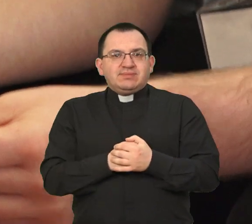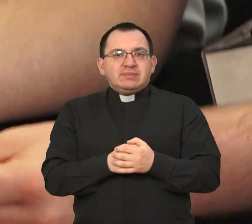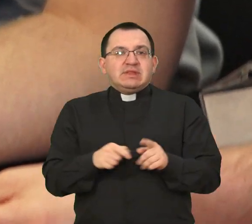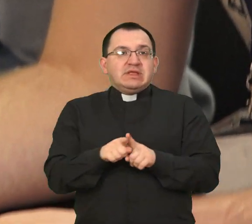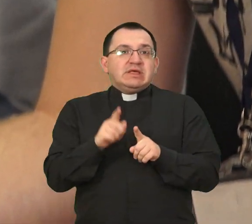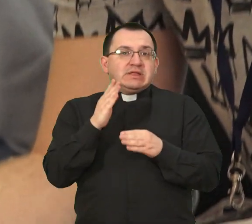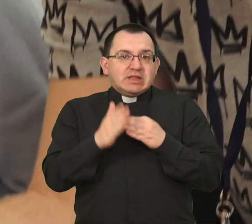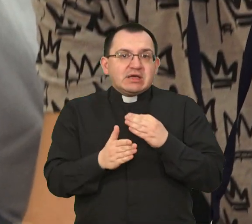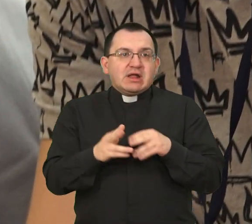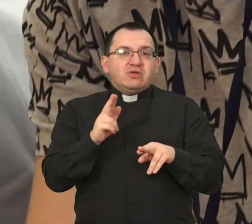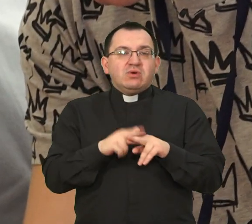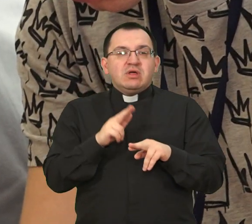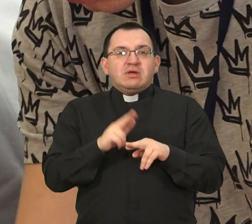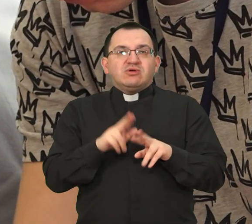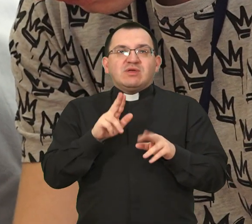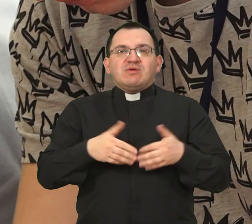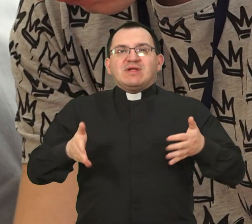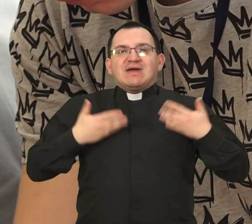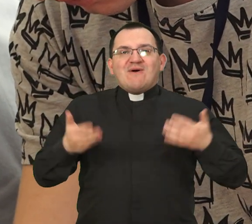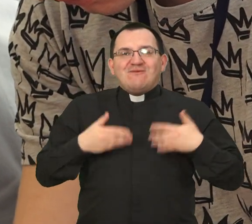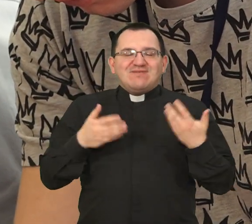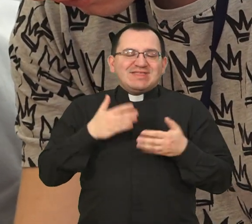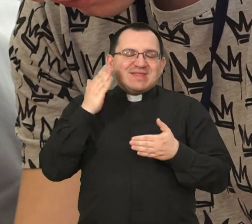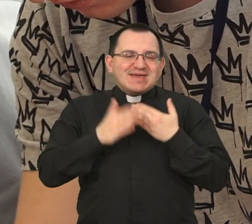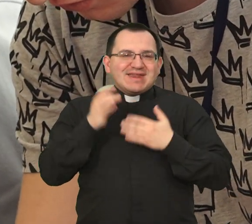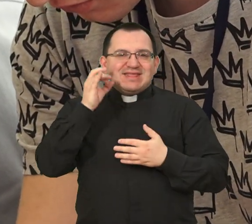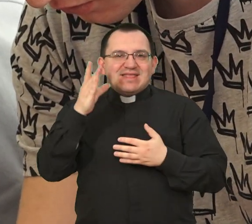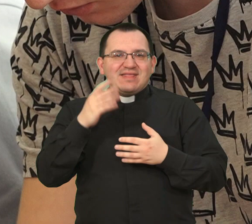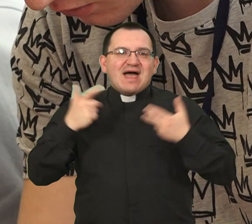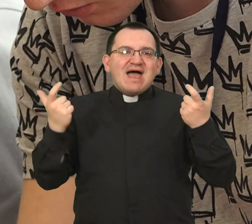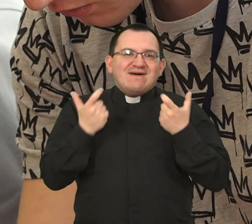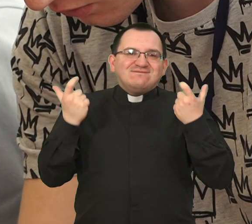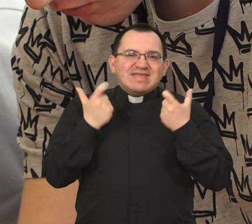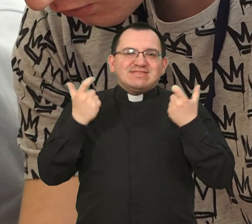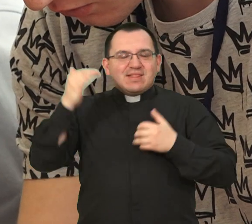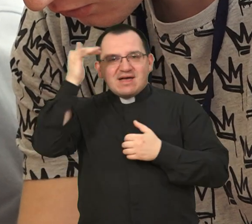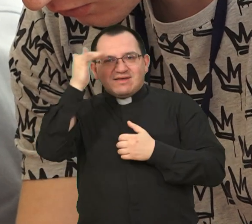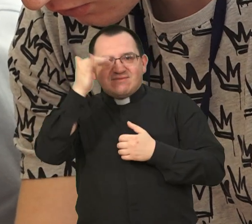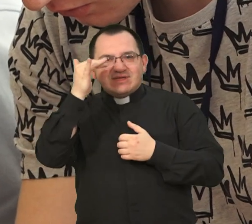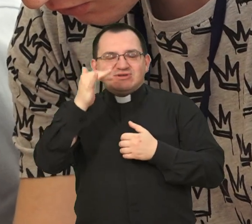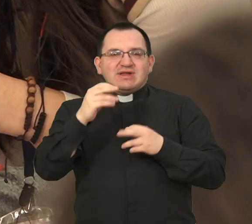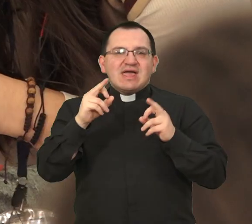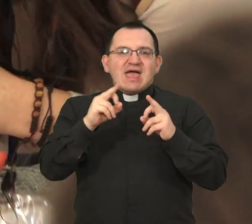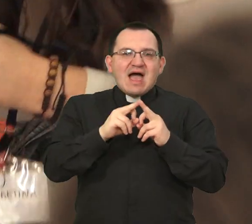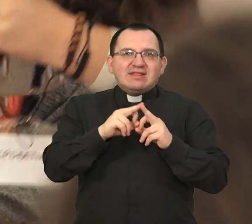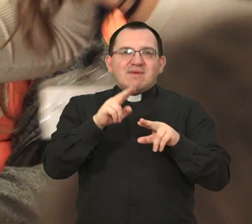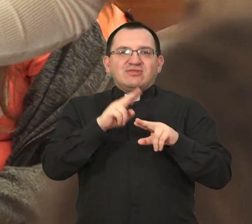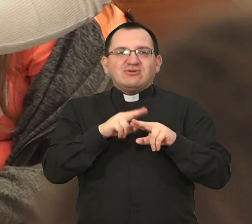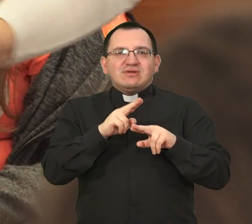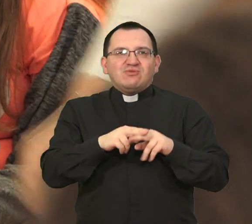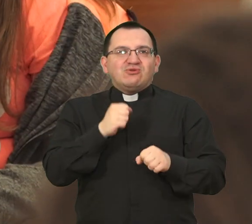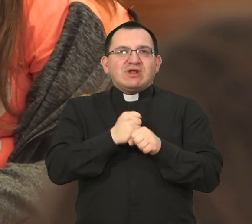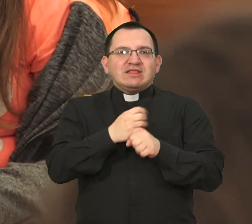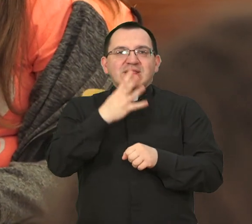za kraj dana imat ćemo jedan veseli kraj dana, imat ćemo jednu veselu večer na kojoj će animatori proći 4